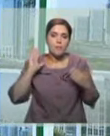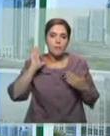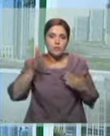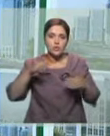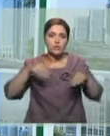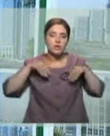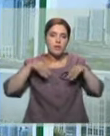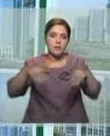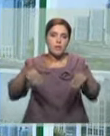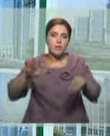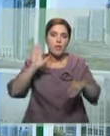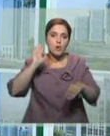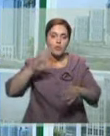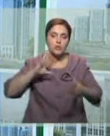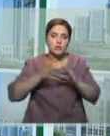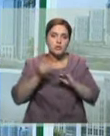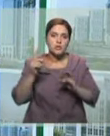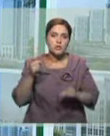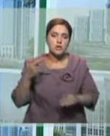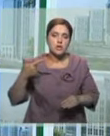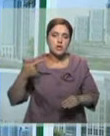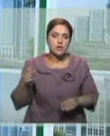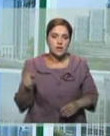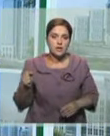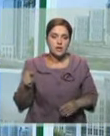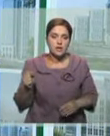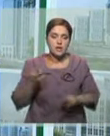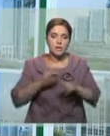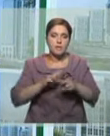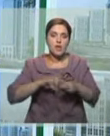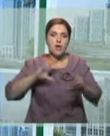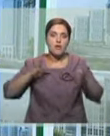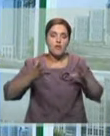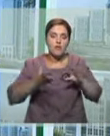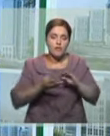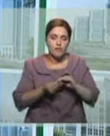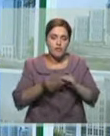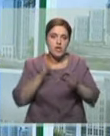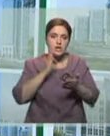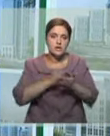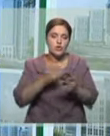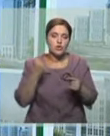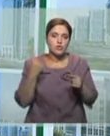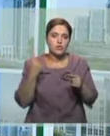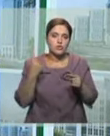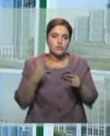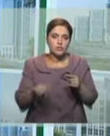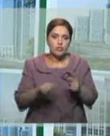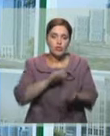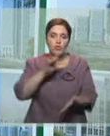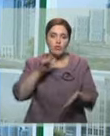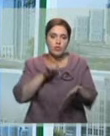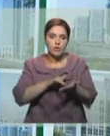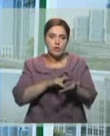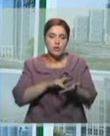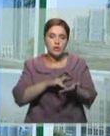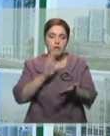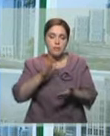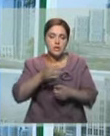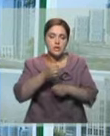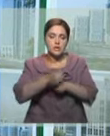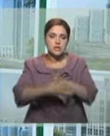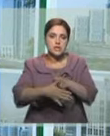сад объемом 100 гектаров. Это все создает совершенно другой мегаполис в самом